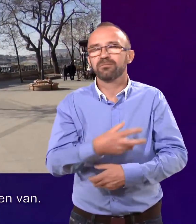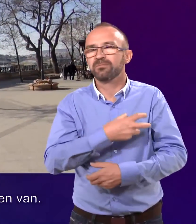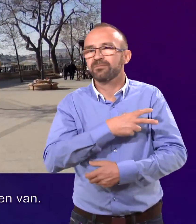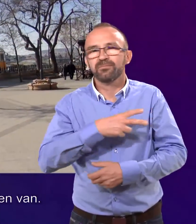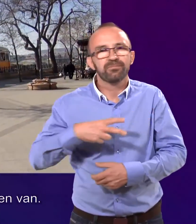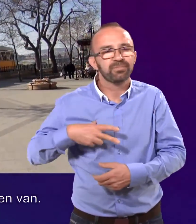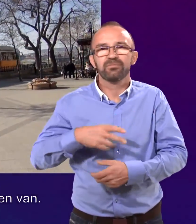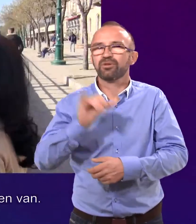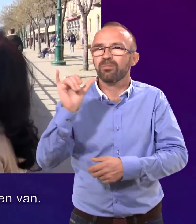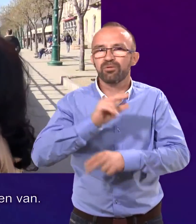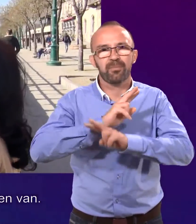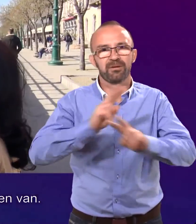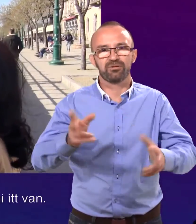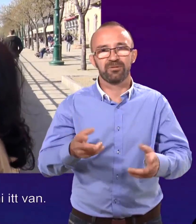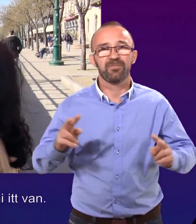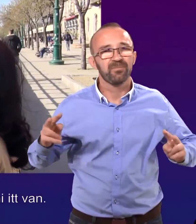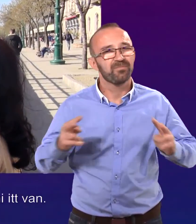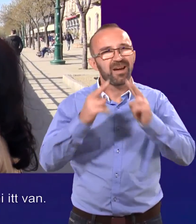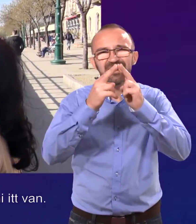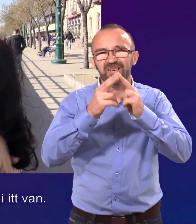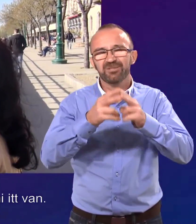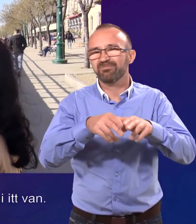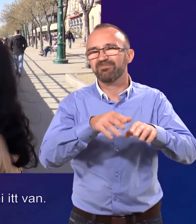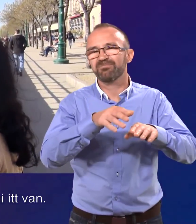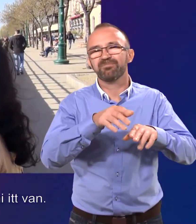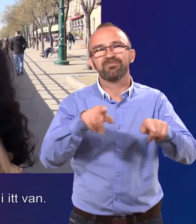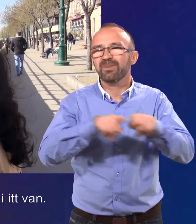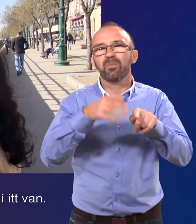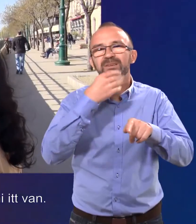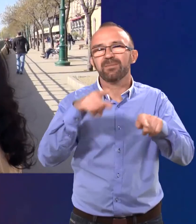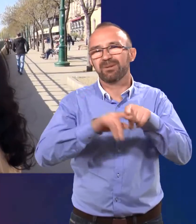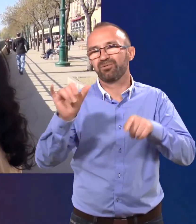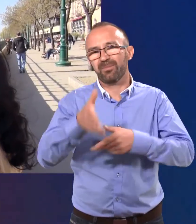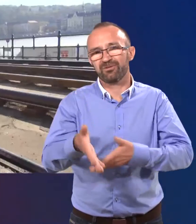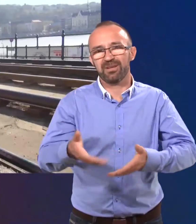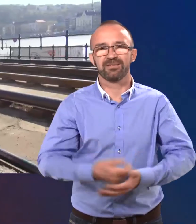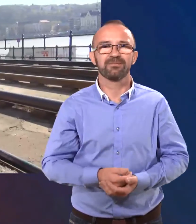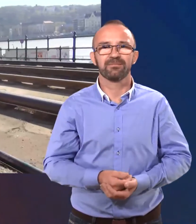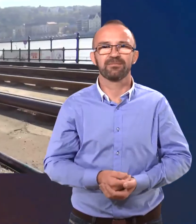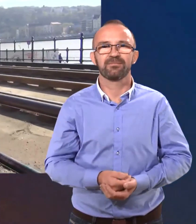ez csak Budapesten van. Még Párizs sem olyan szép, mint az, ami itt van.